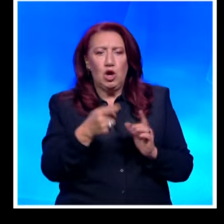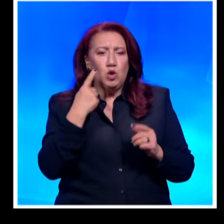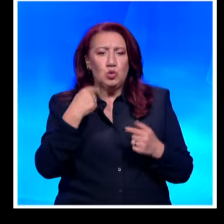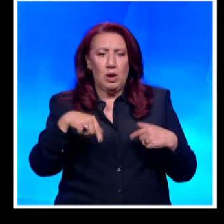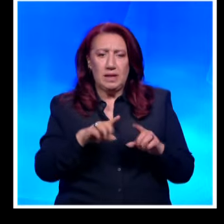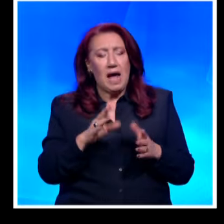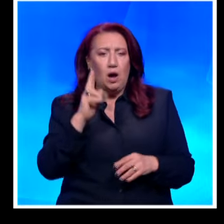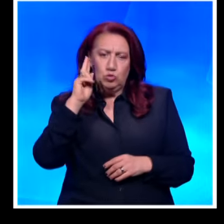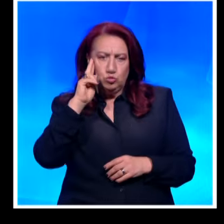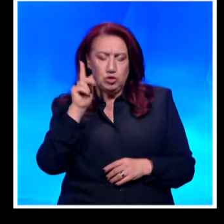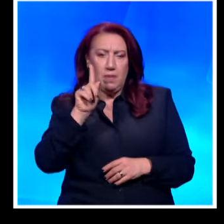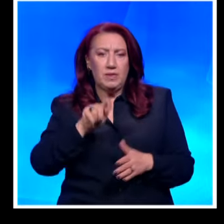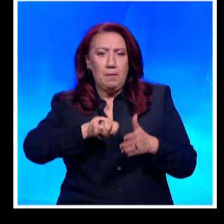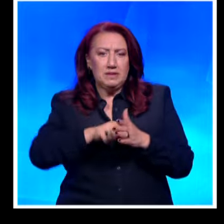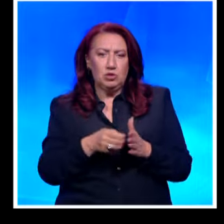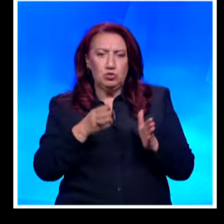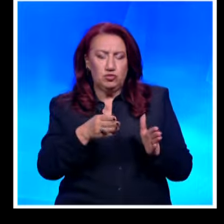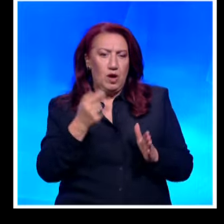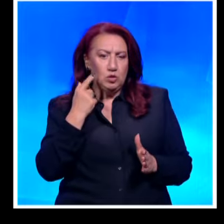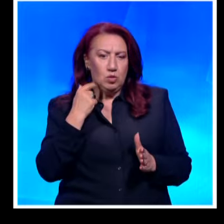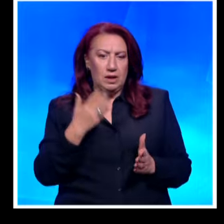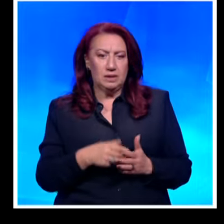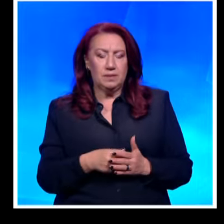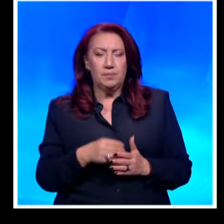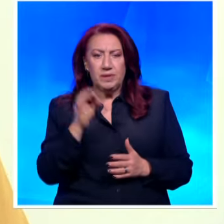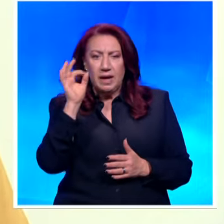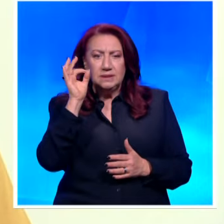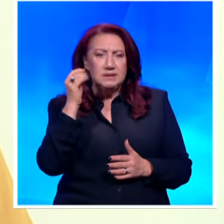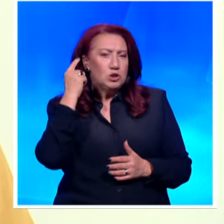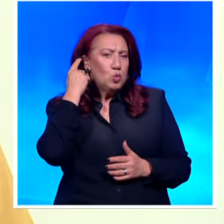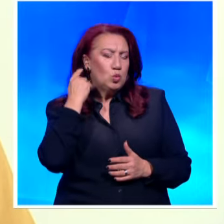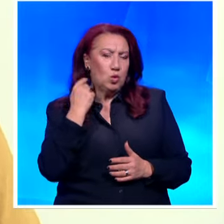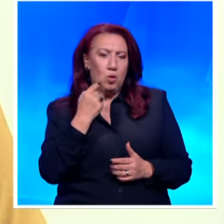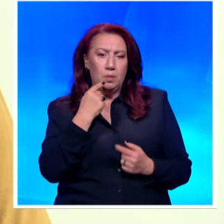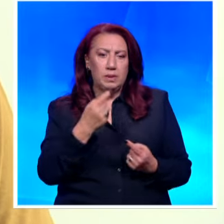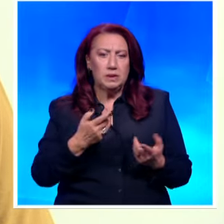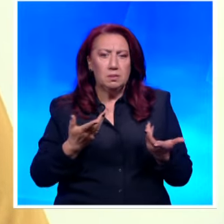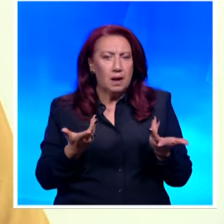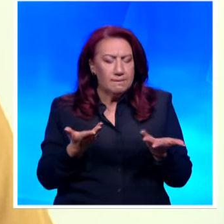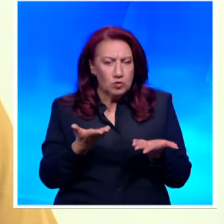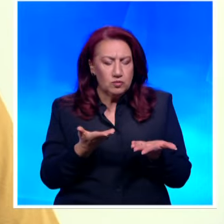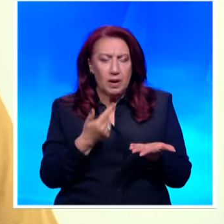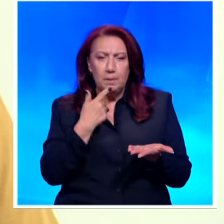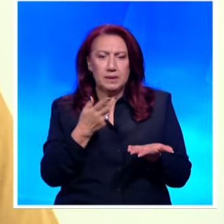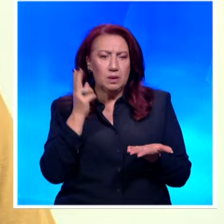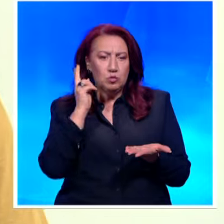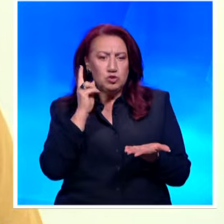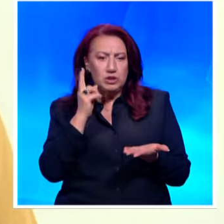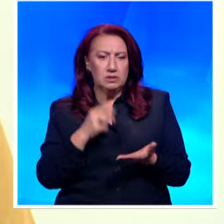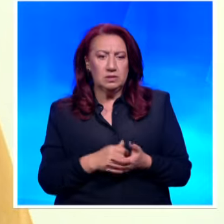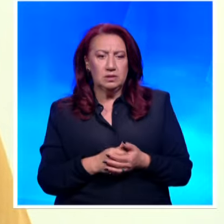да ме затваря в туалетната. Посинели ушенцата, да от какво е това, питах аз госпожата.